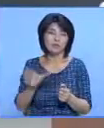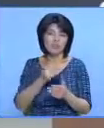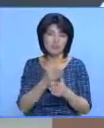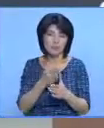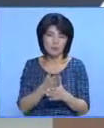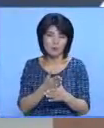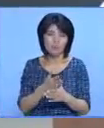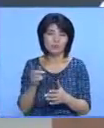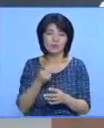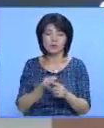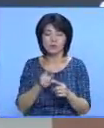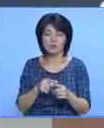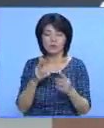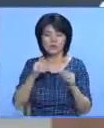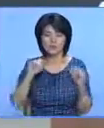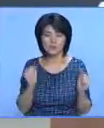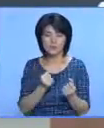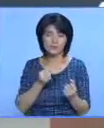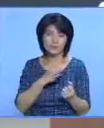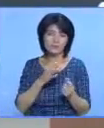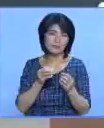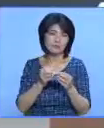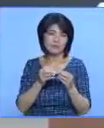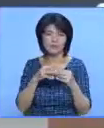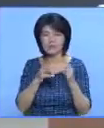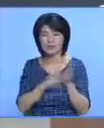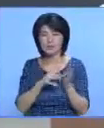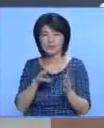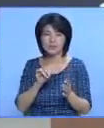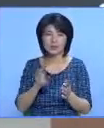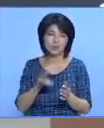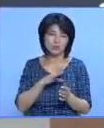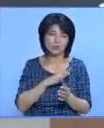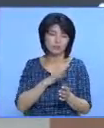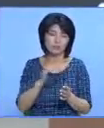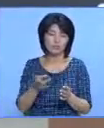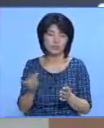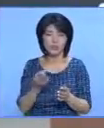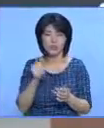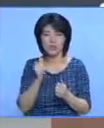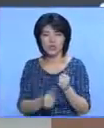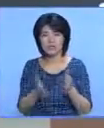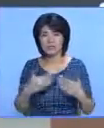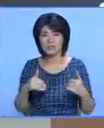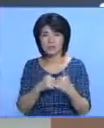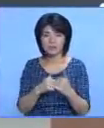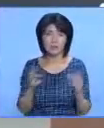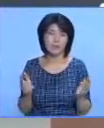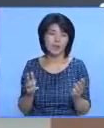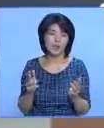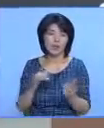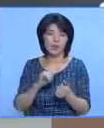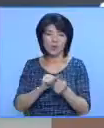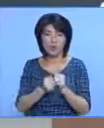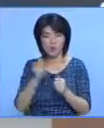Мәселен, қыста 122,8 мың тонна көмір жағылатын болса, қазірдің өзінде 136,1 мың тонна тас көмір жеткізілген.